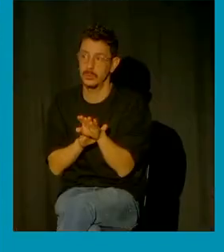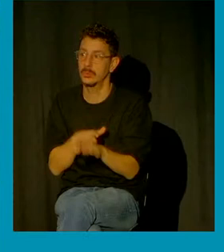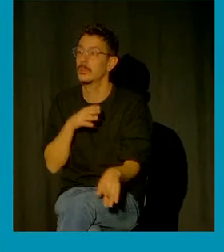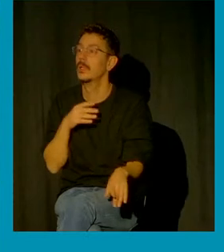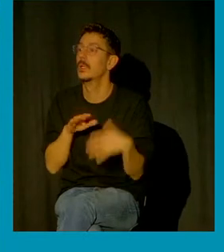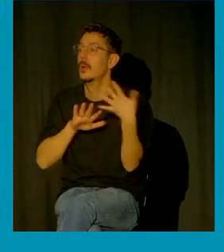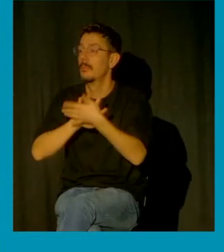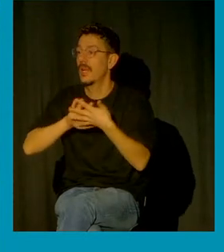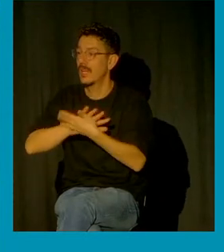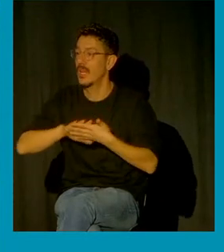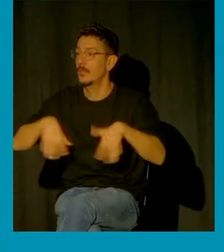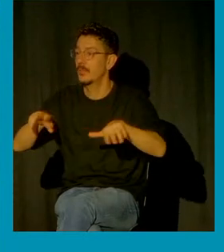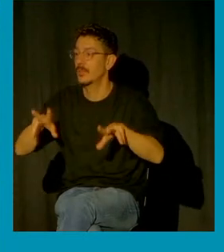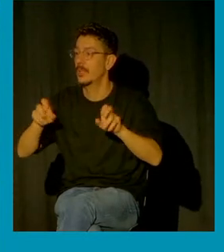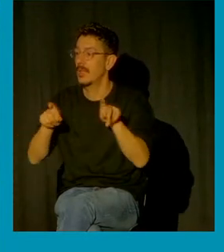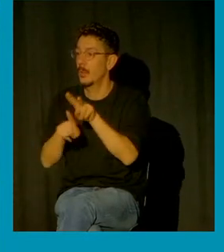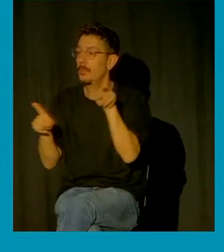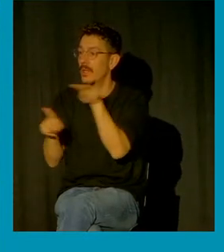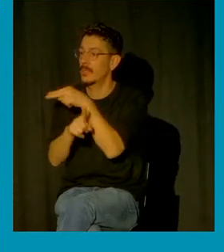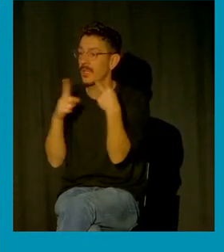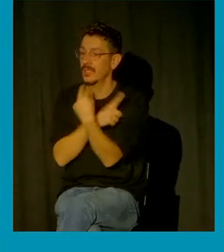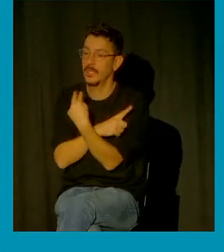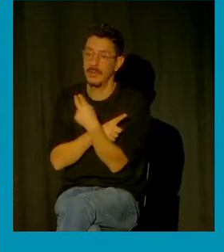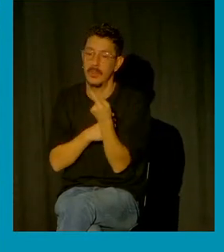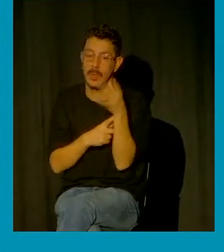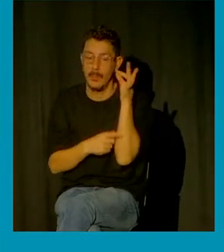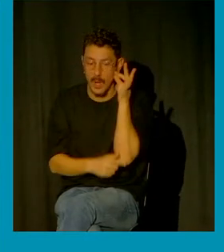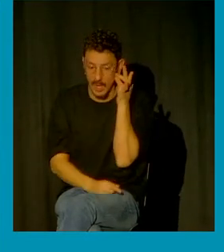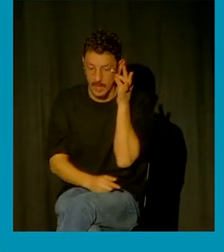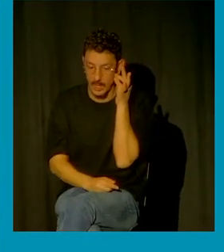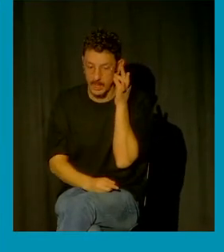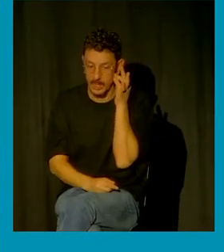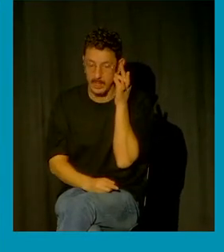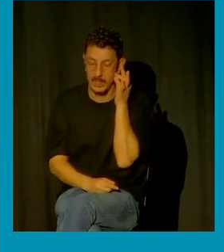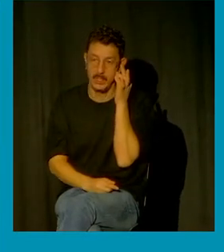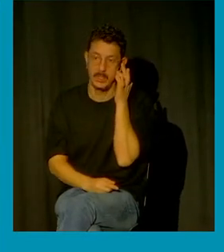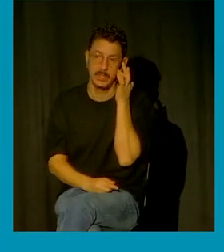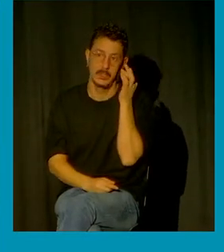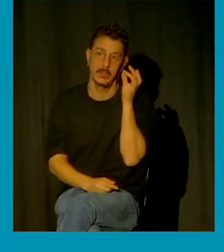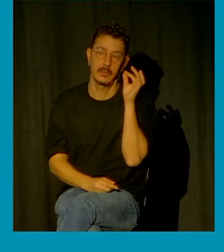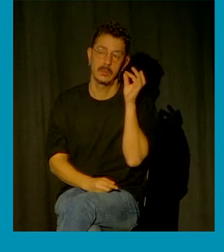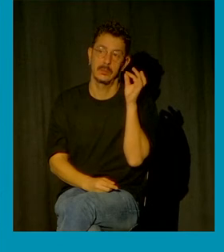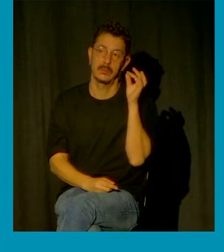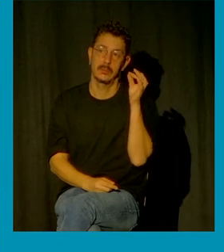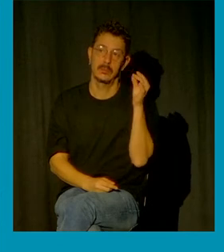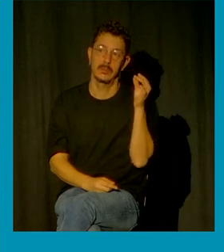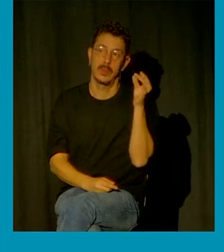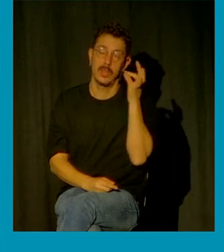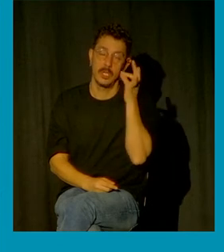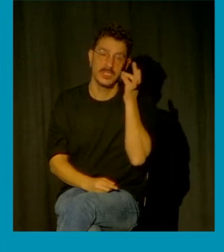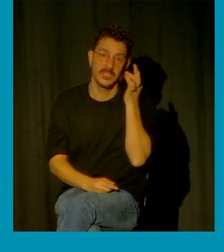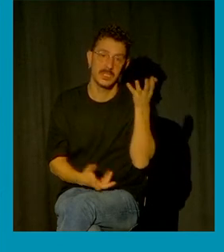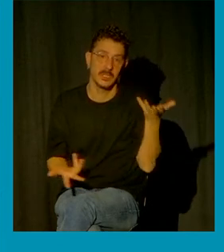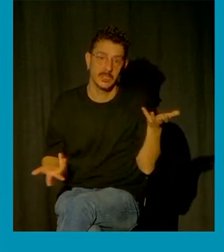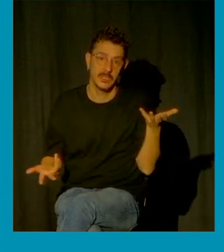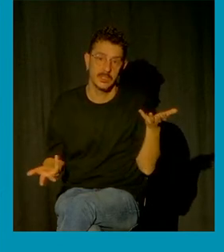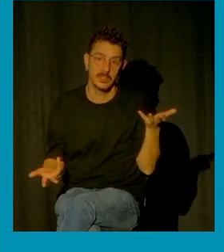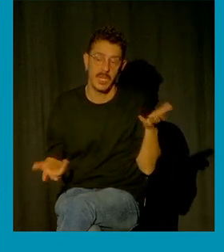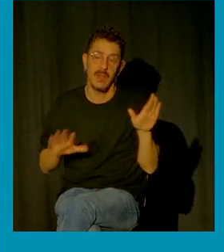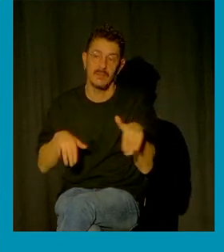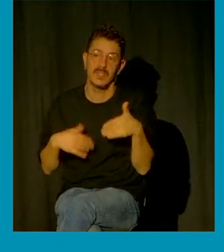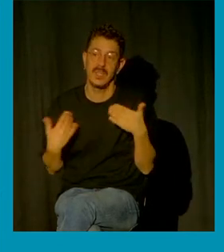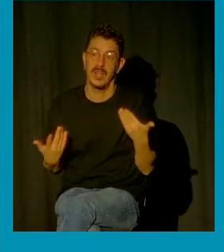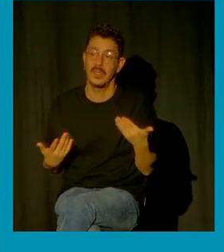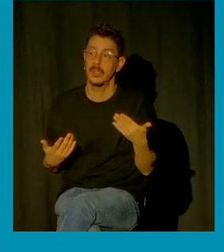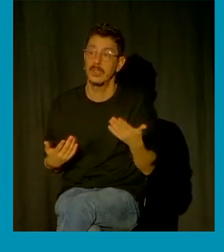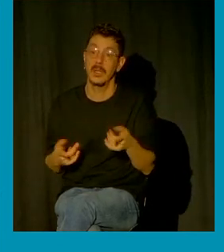parlant des d'una perspectiva d'una dona d'unes dones que són les que més